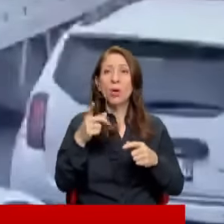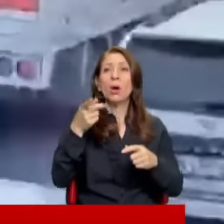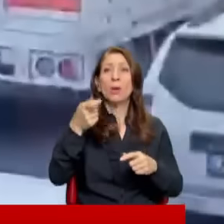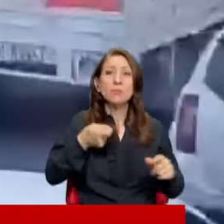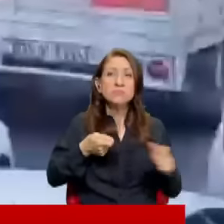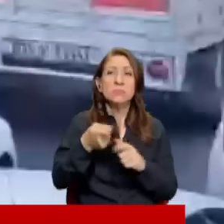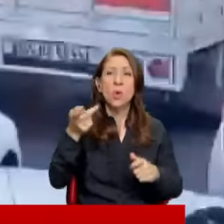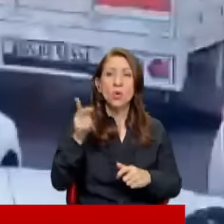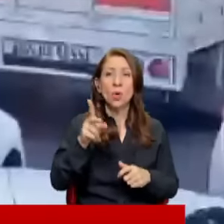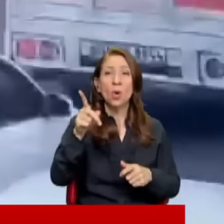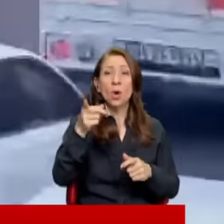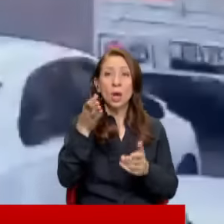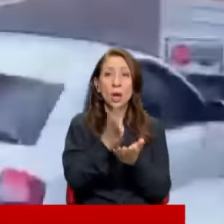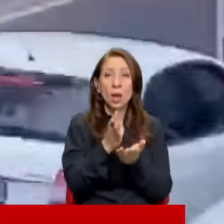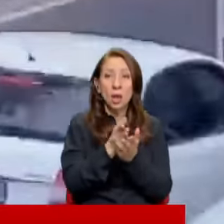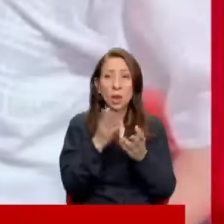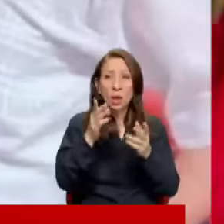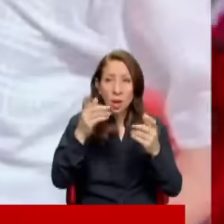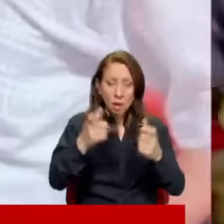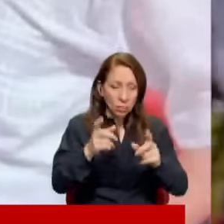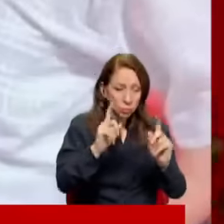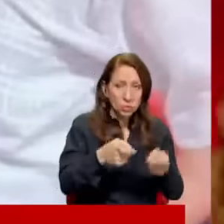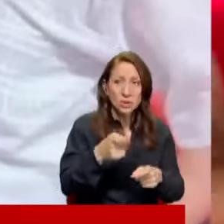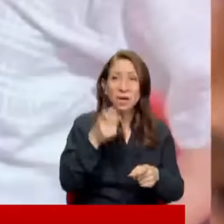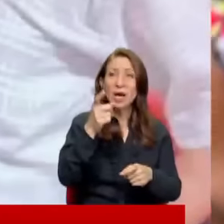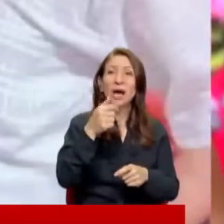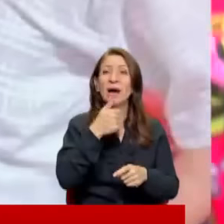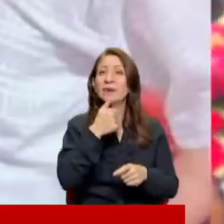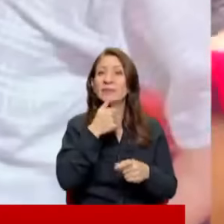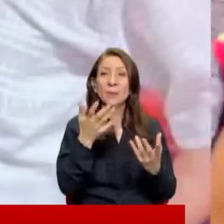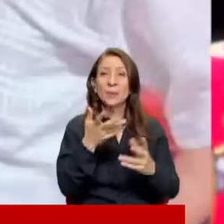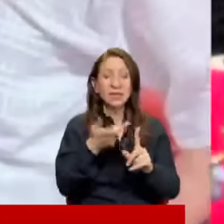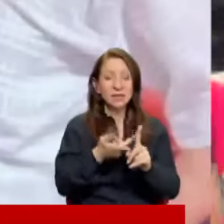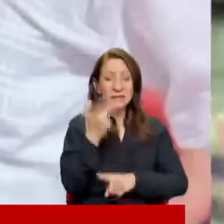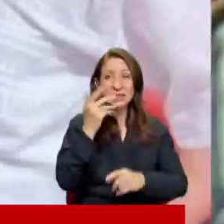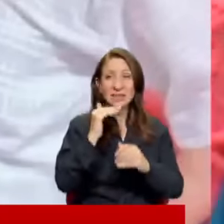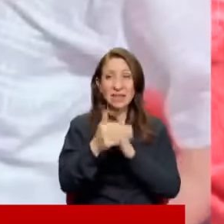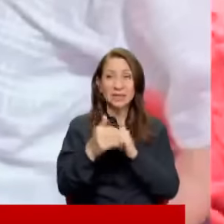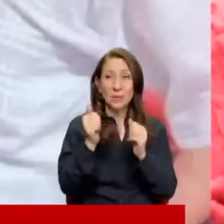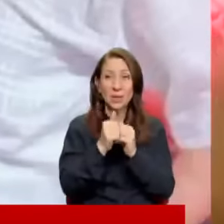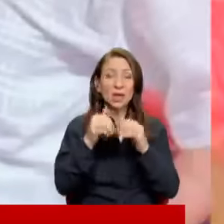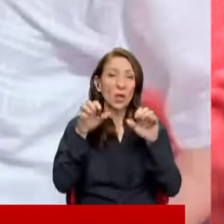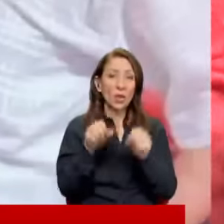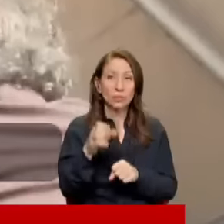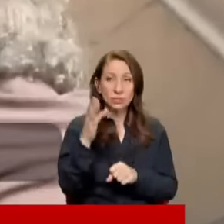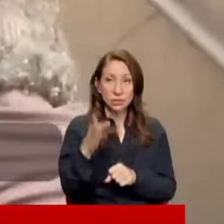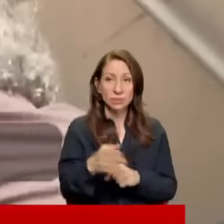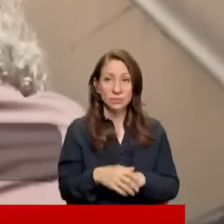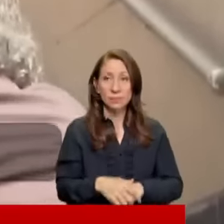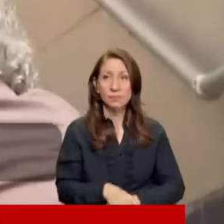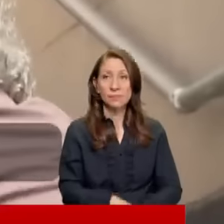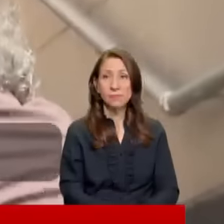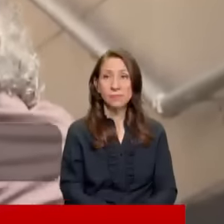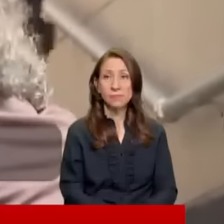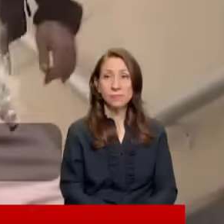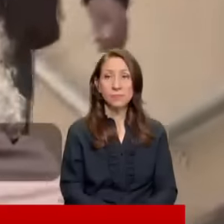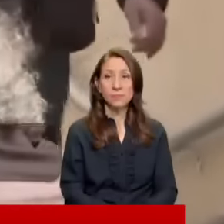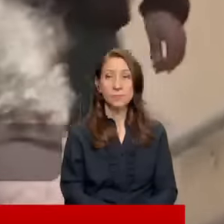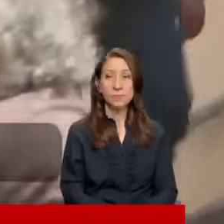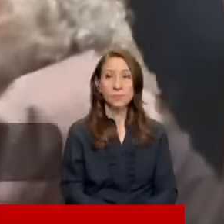vermişti cansız bedeni yol kenarında bulunmuştu saldırgan gasp ettiği ile birlikte yakalanmıştı neden öldürdünüz